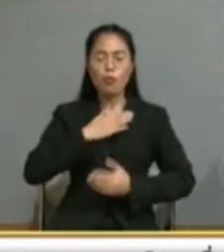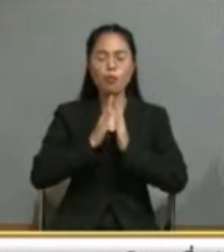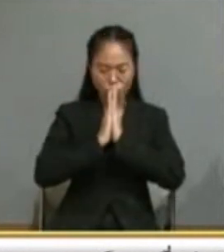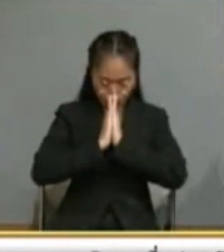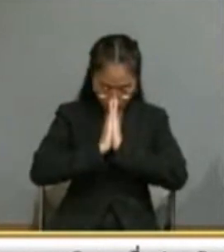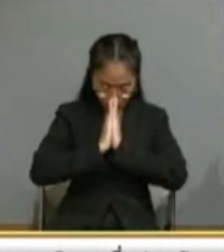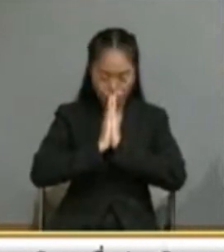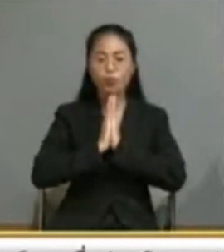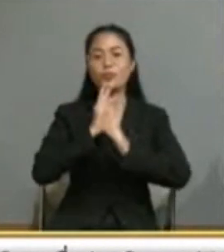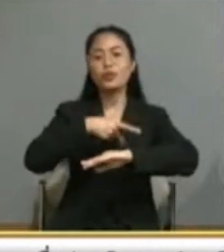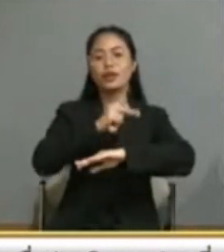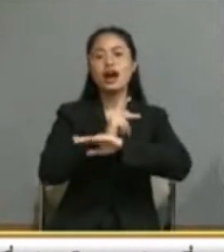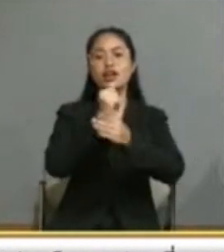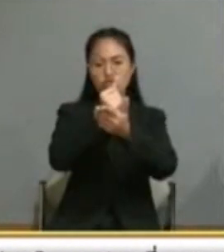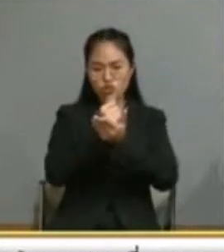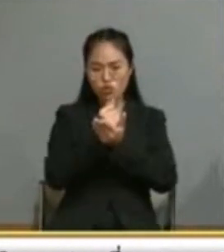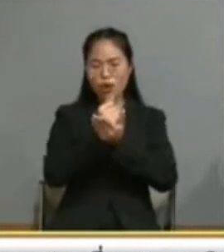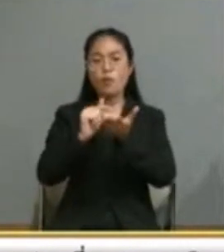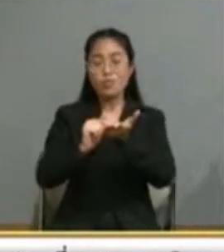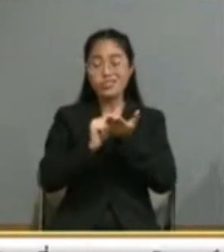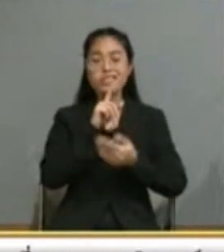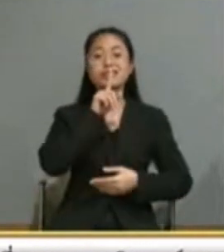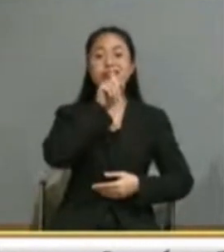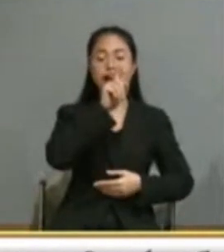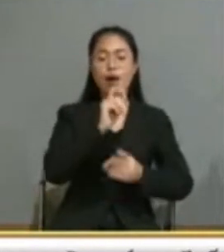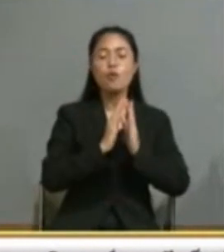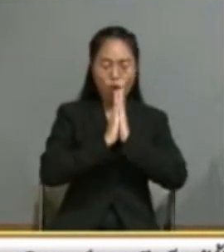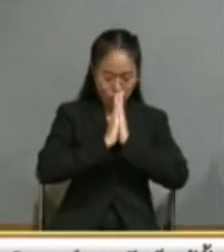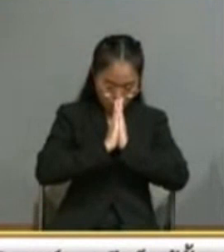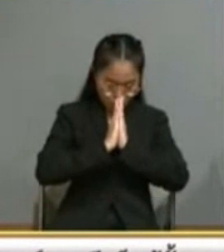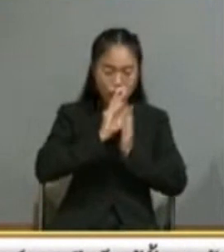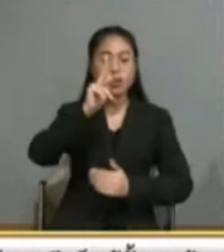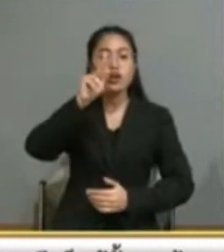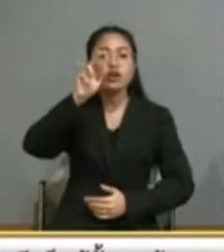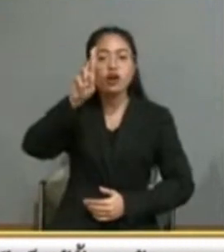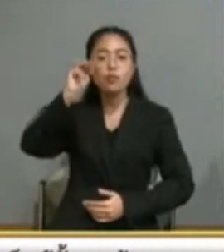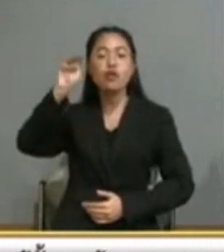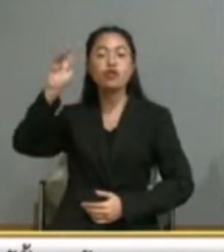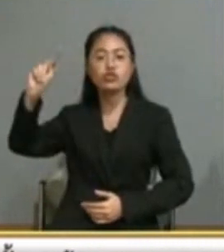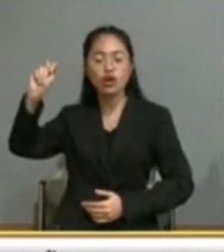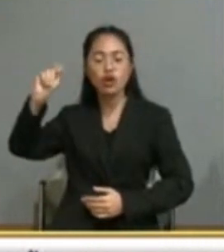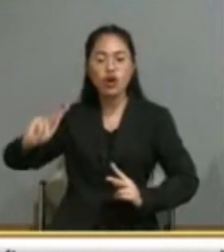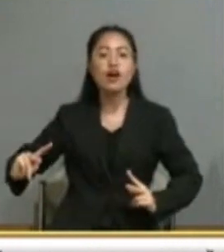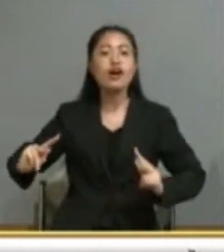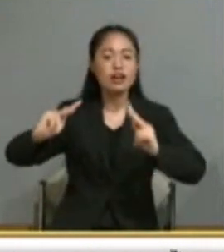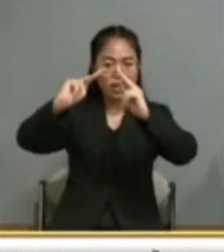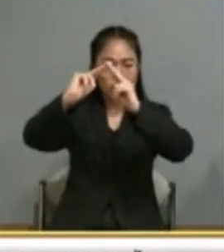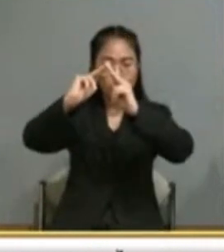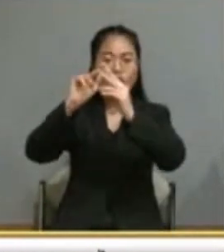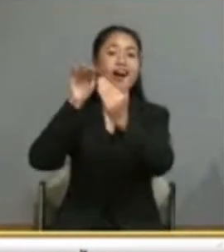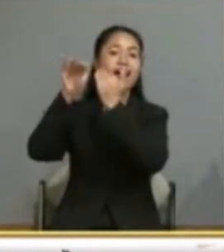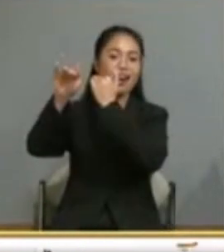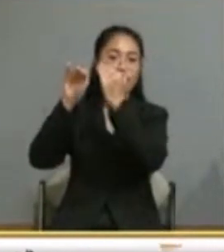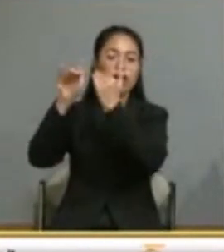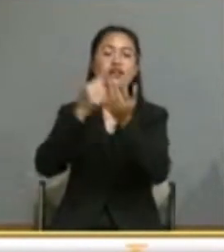จุก desk POLIEและขอกอบคณท่านรquisมตรี่วยวาการกระสวงความนาคมครับท่านมนาพลเจริญสีเป็อยางย่งครับที่ได